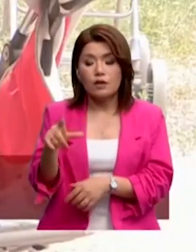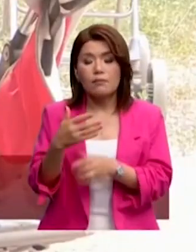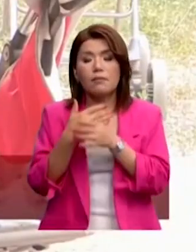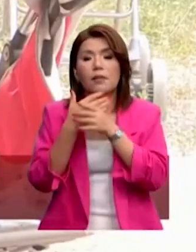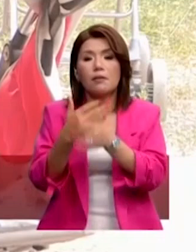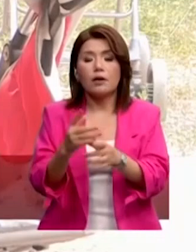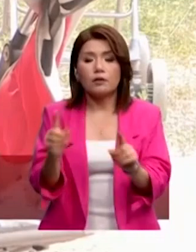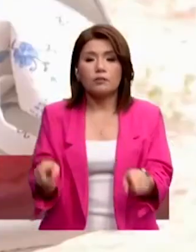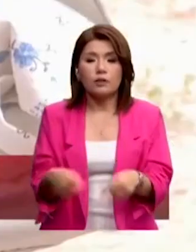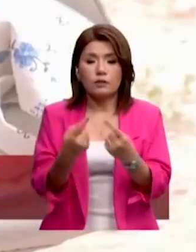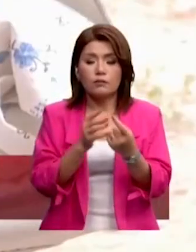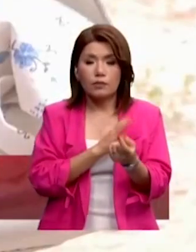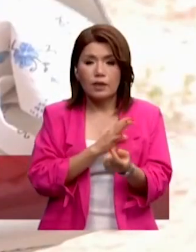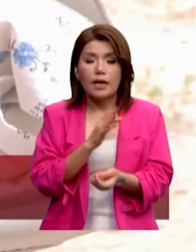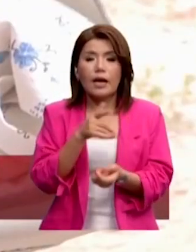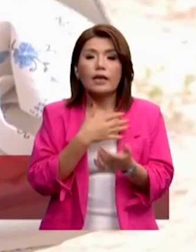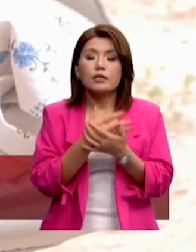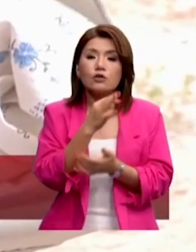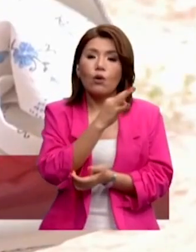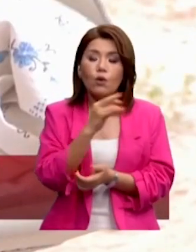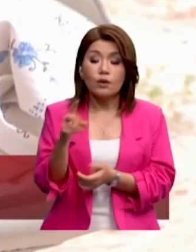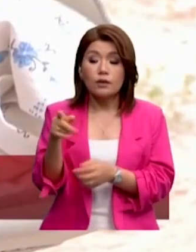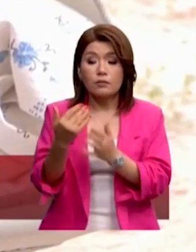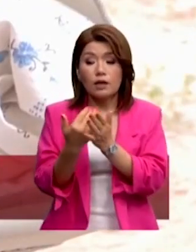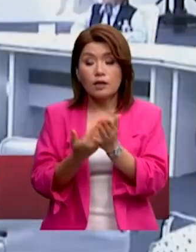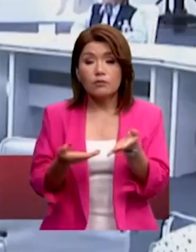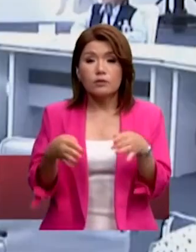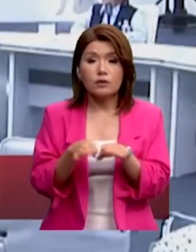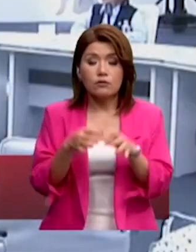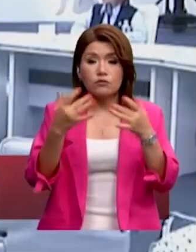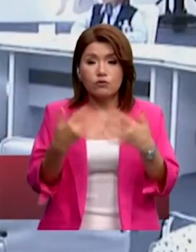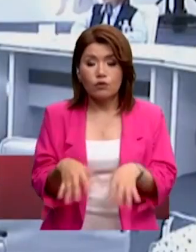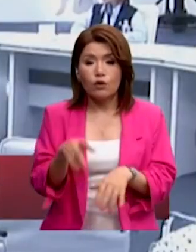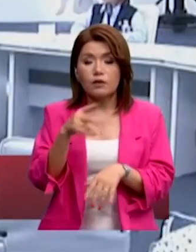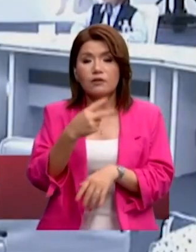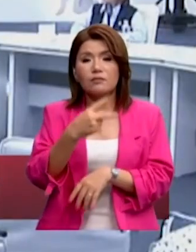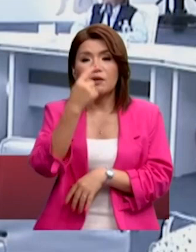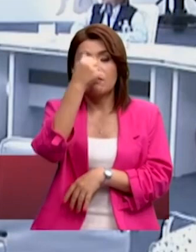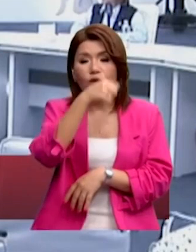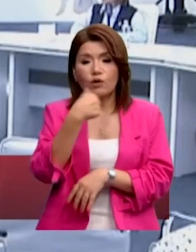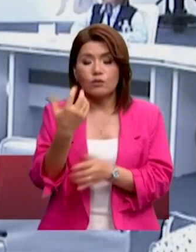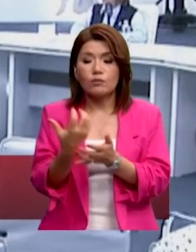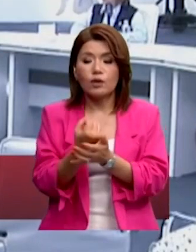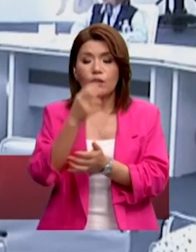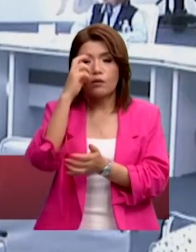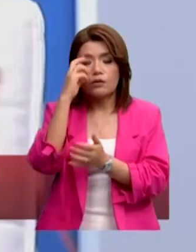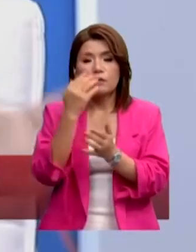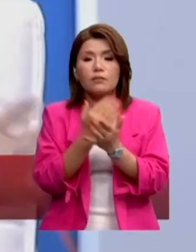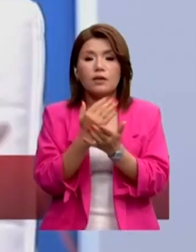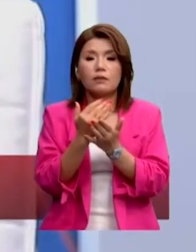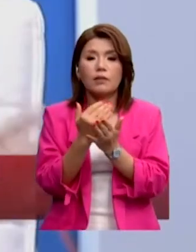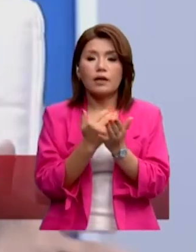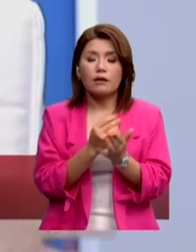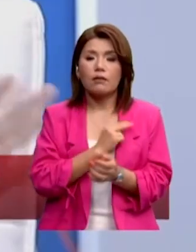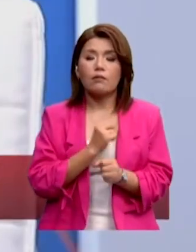торговли через НПО-партнеров. Агентство ООН завершило эту программу в 2021, так как на то время уже заработали госпрограммы. Если